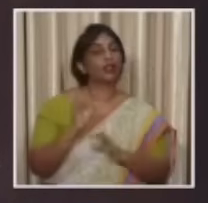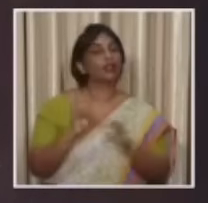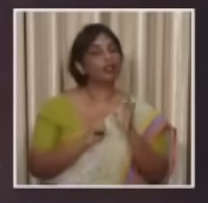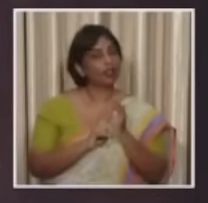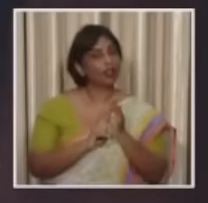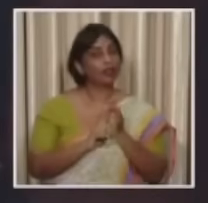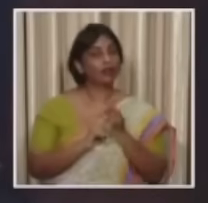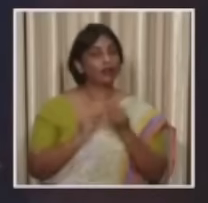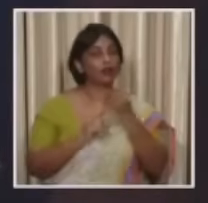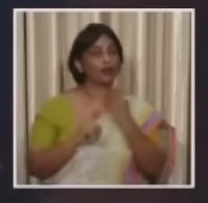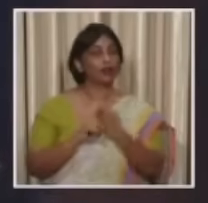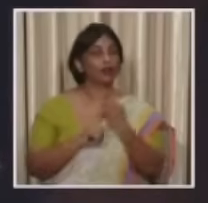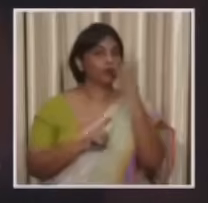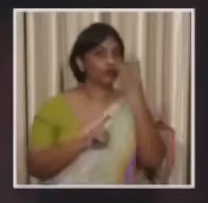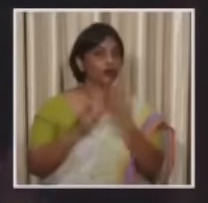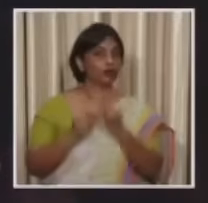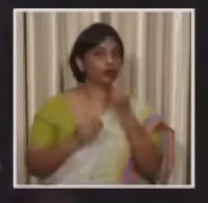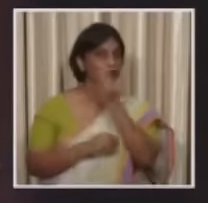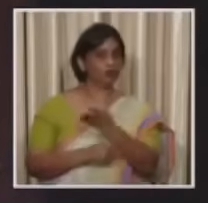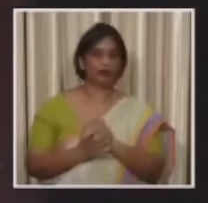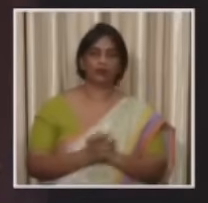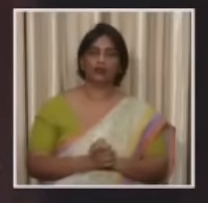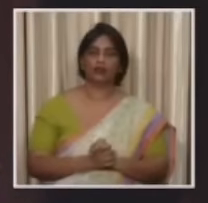ඇමතිවරයාගේ අතට ගිහිලා දීලා තියෙනවා 3,00,000,000ක්. මතක තියාගන්න,